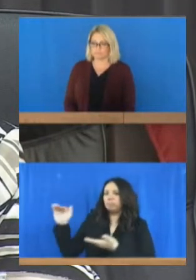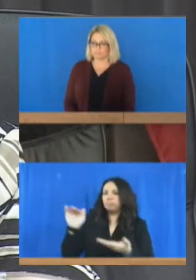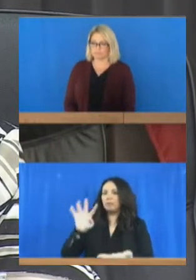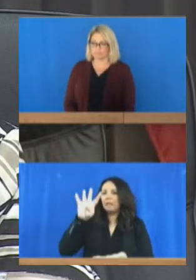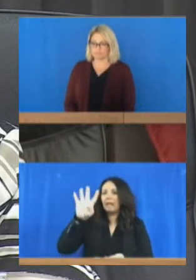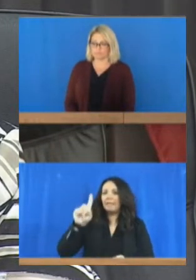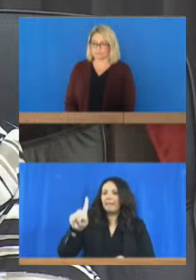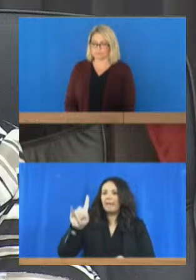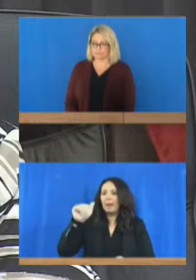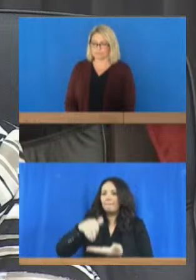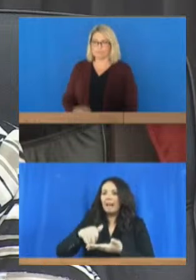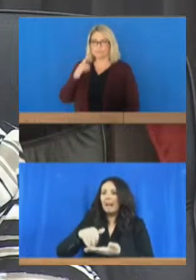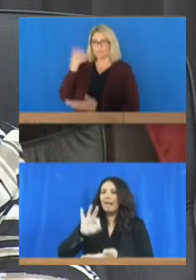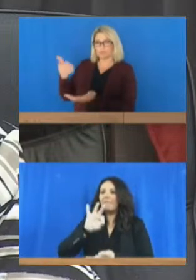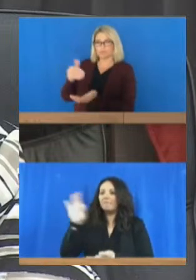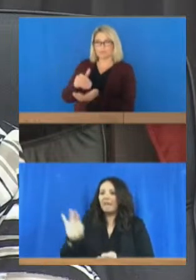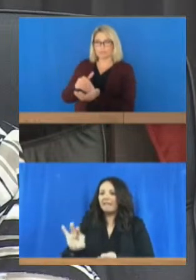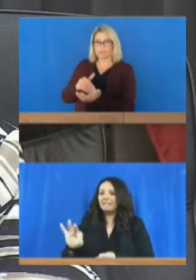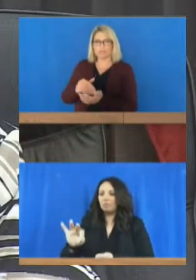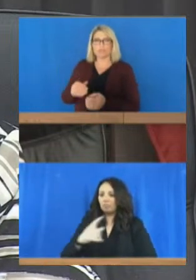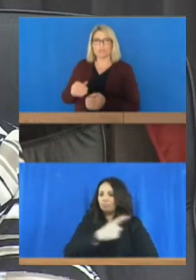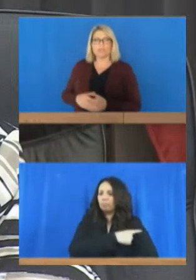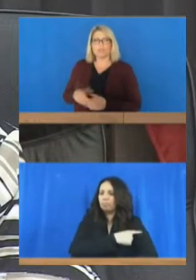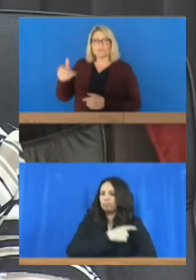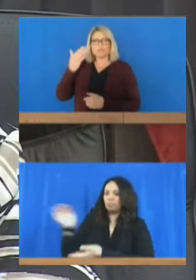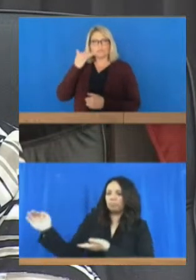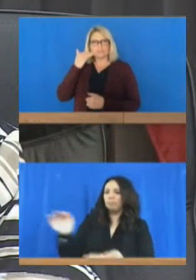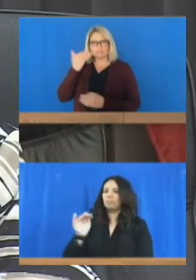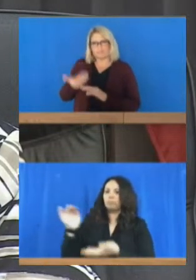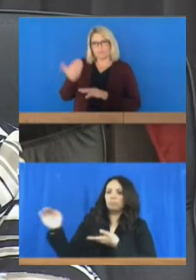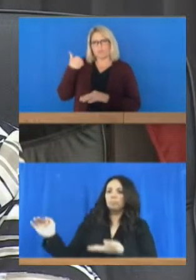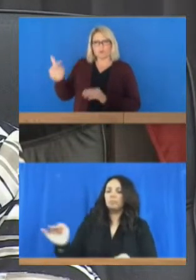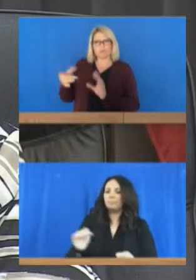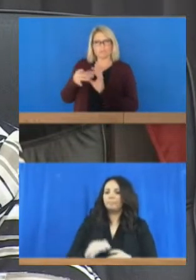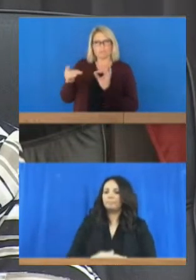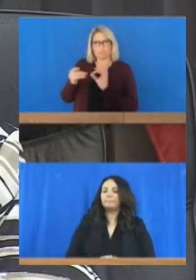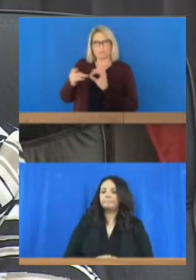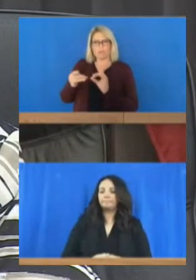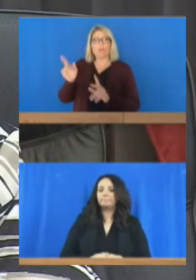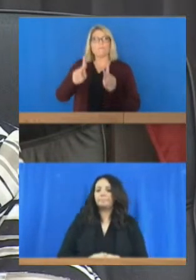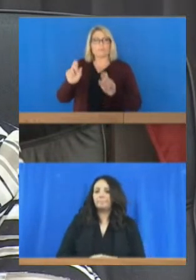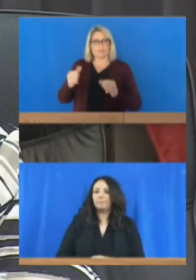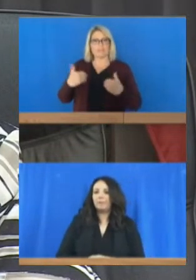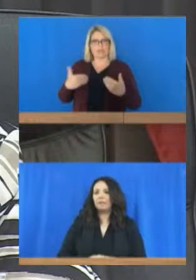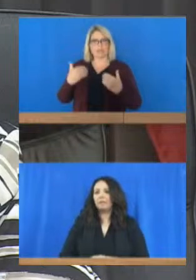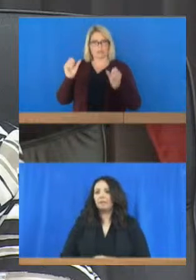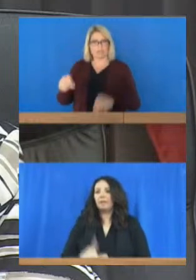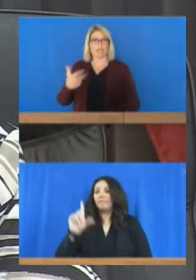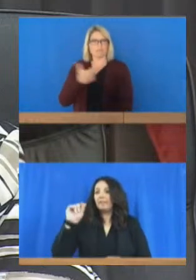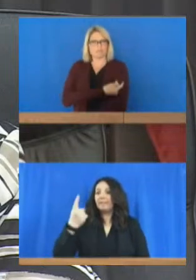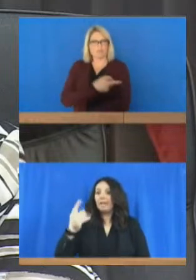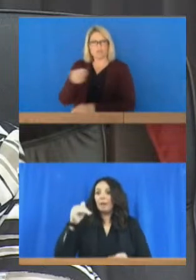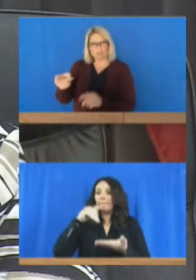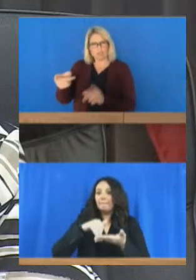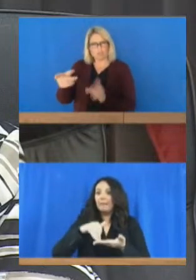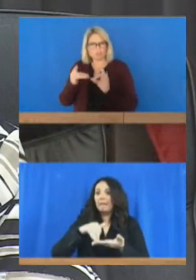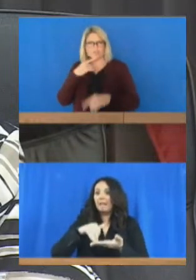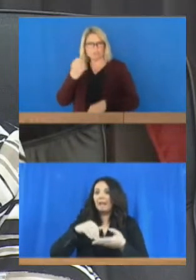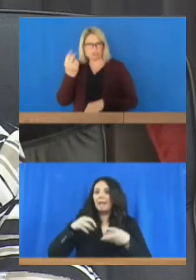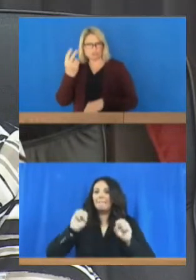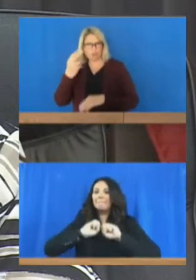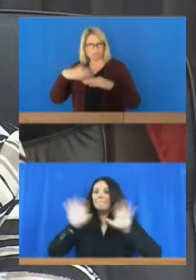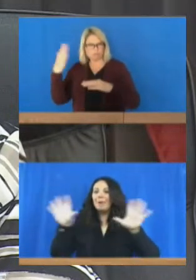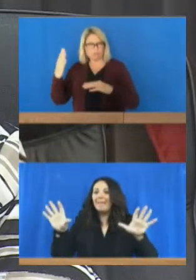par cette date. Avec un dose, oui, absolument. As-tu suivi, M. Dupuis?